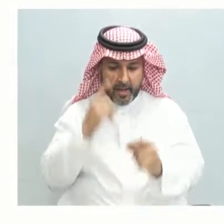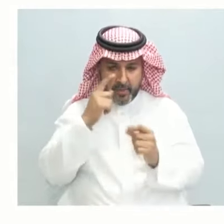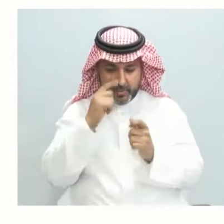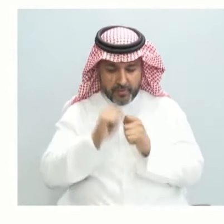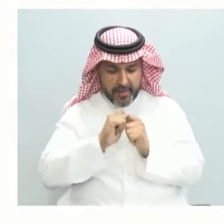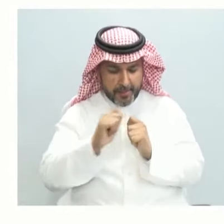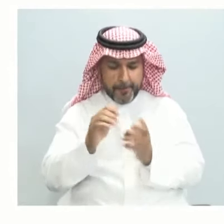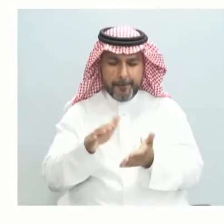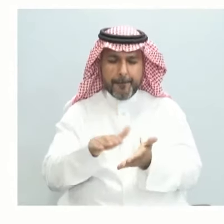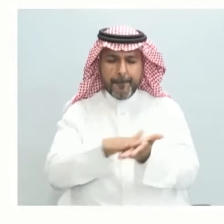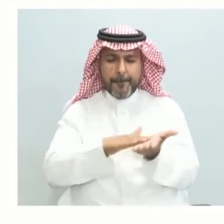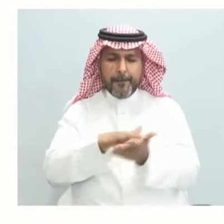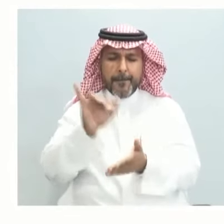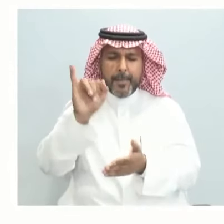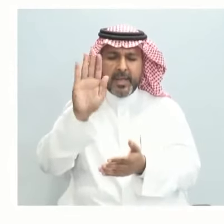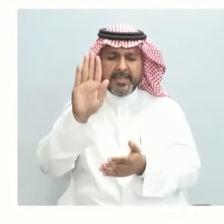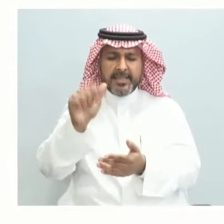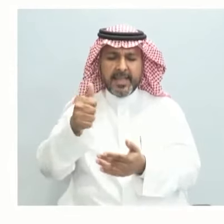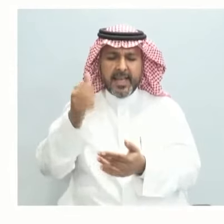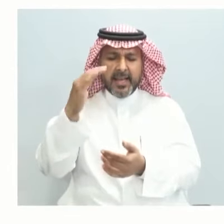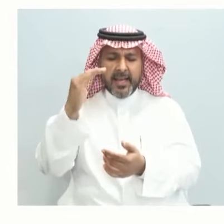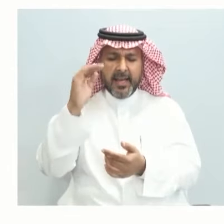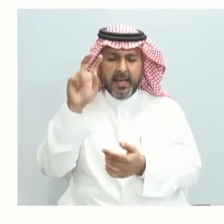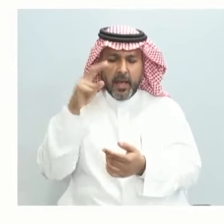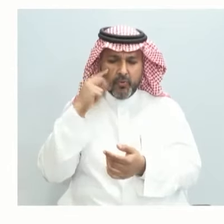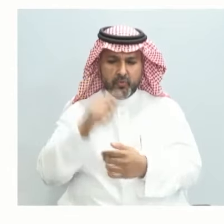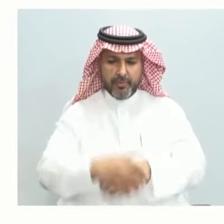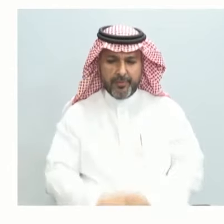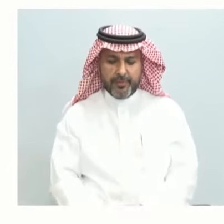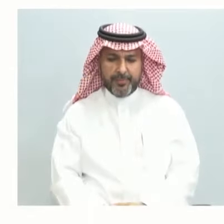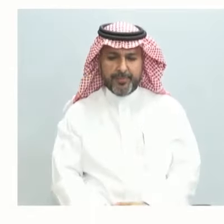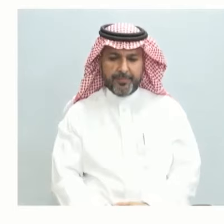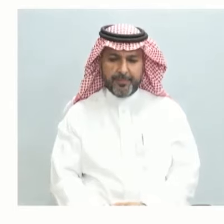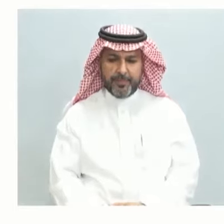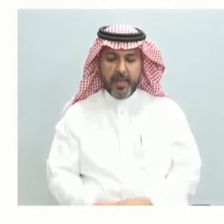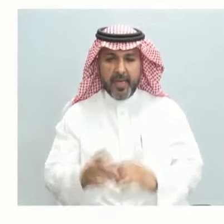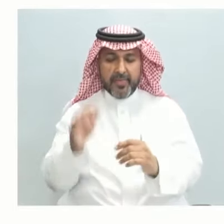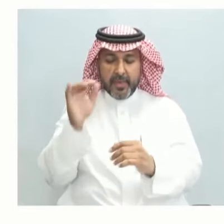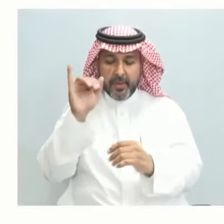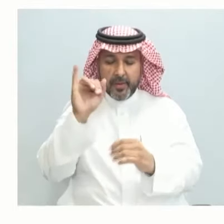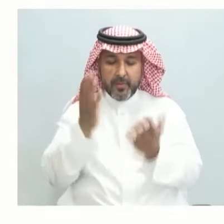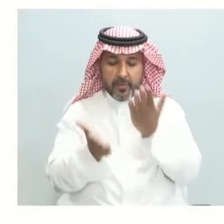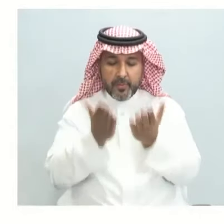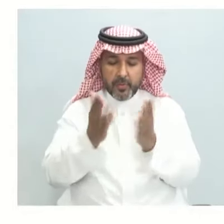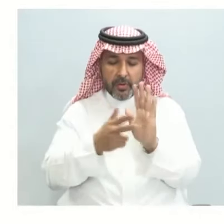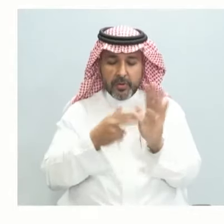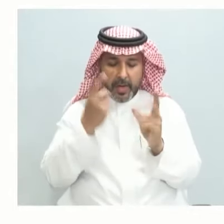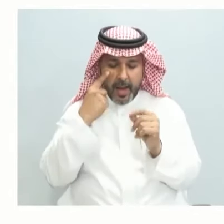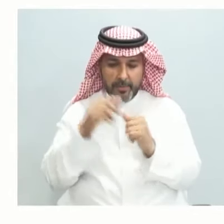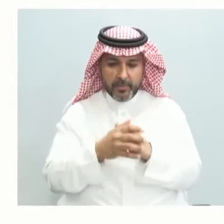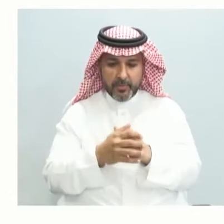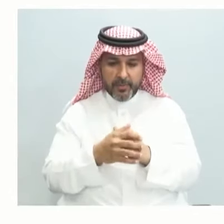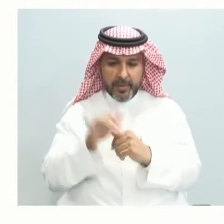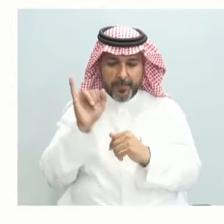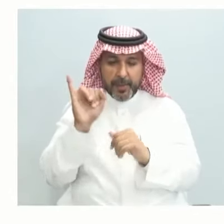عن واحد وسته من عشره ذات تربيع زائد سته اضع هذه تمثل لنا مساحتها هذا المتجر